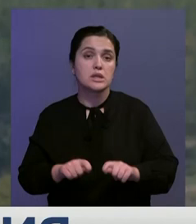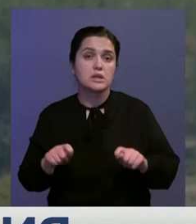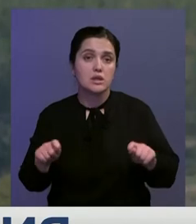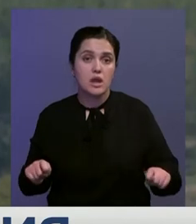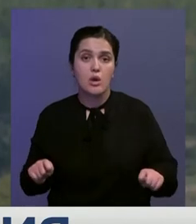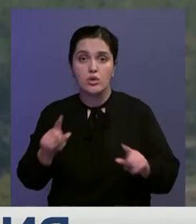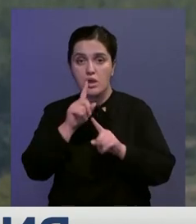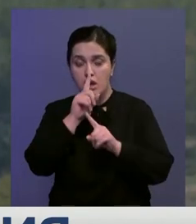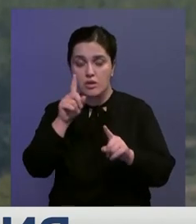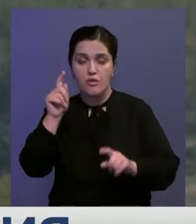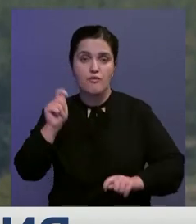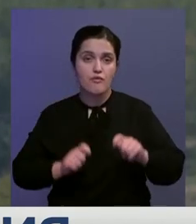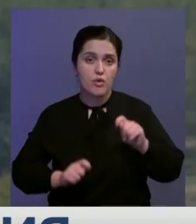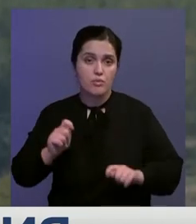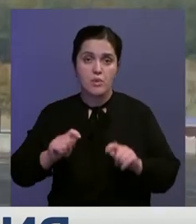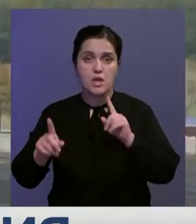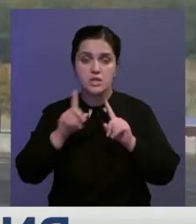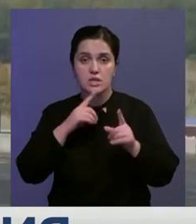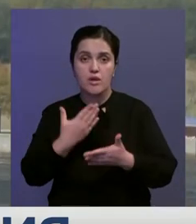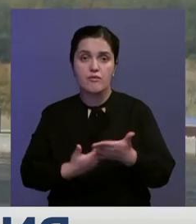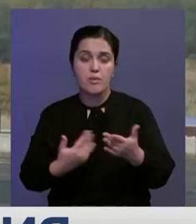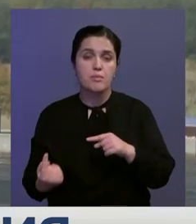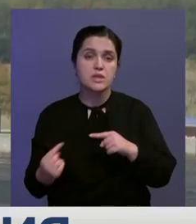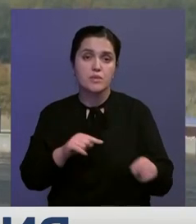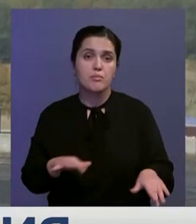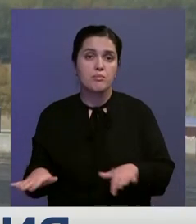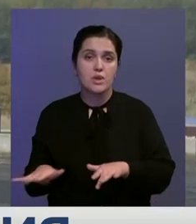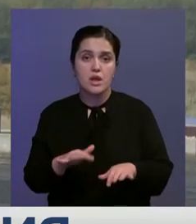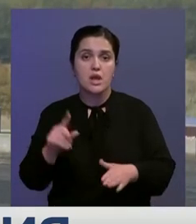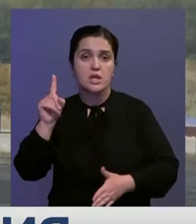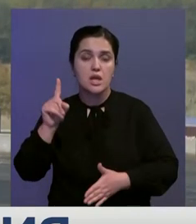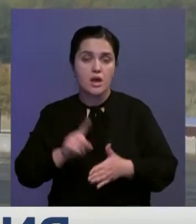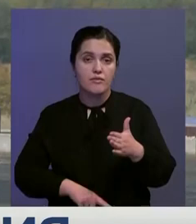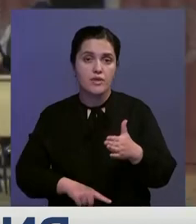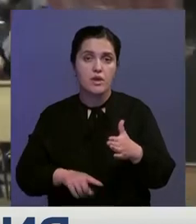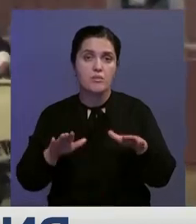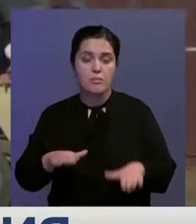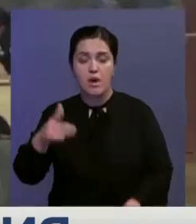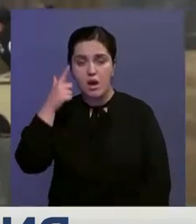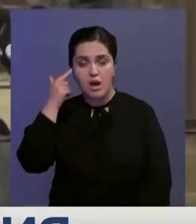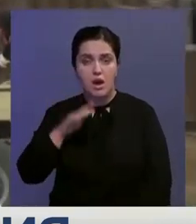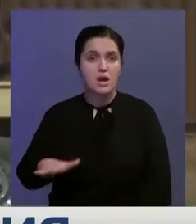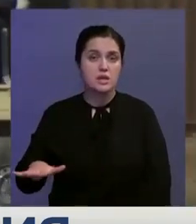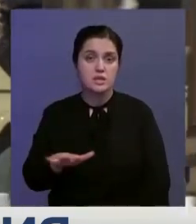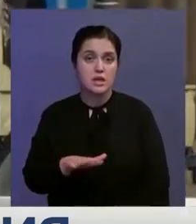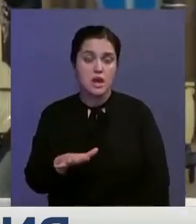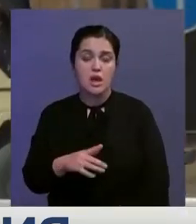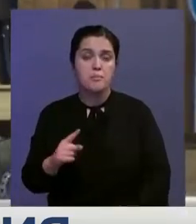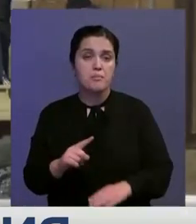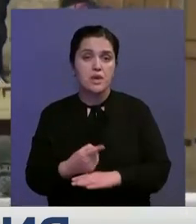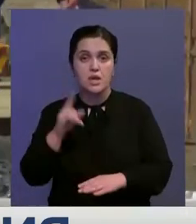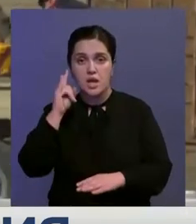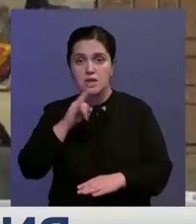уникального форума «Совещание по взаимодействию и мерам доверия в Азии». Впервые Казахстан отправил